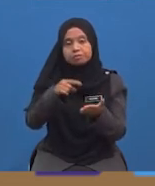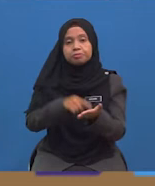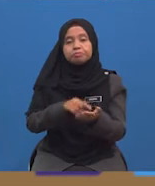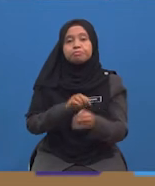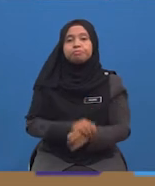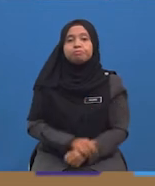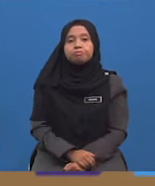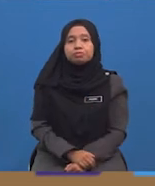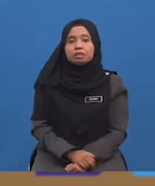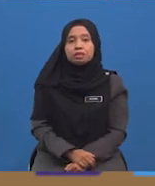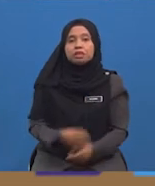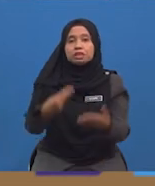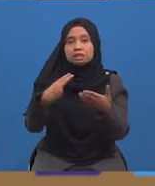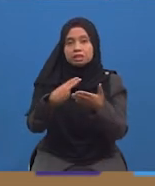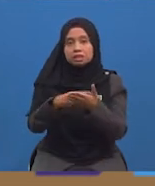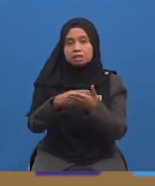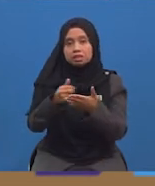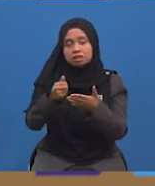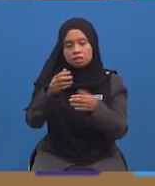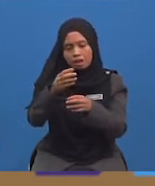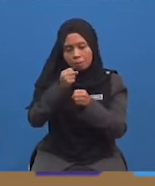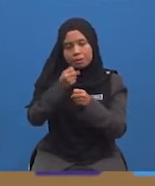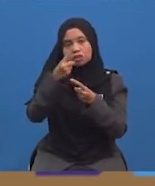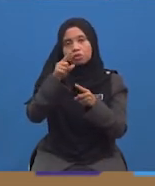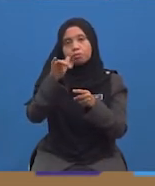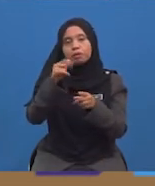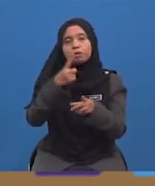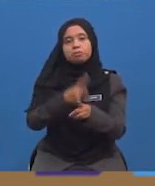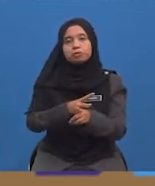pengajaran nanti hingga anda mendapat jawapan yang betul.